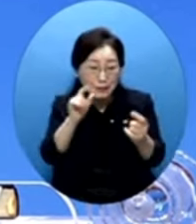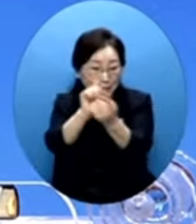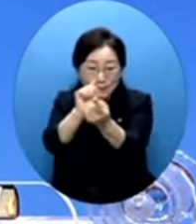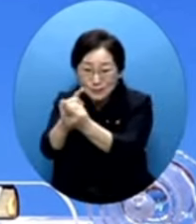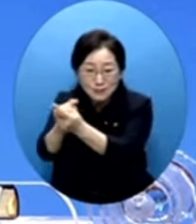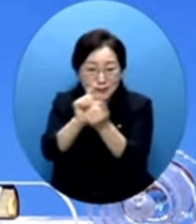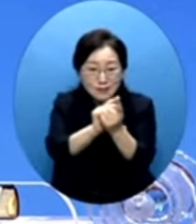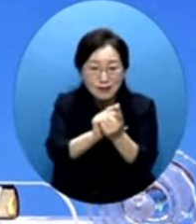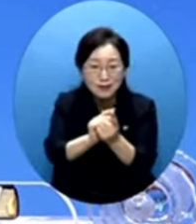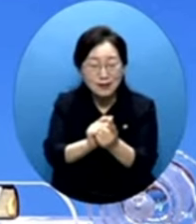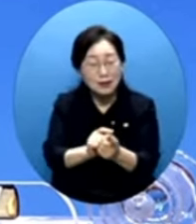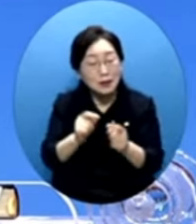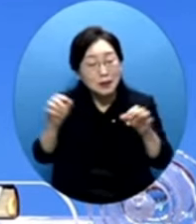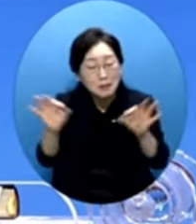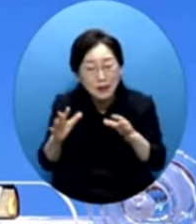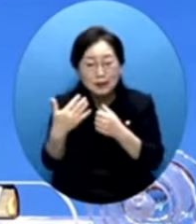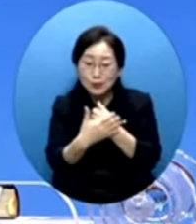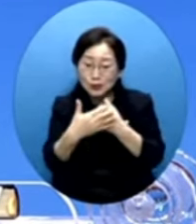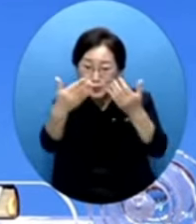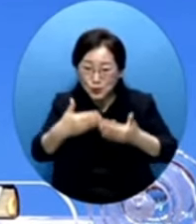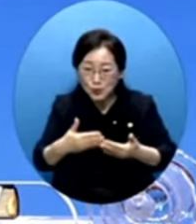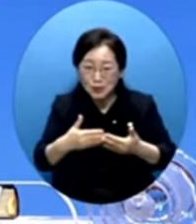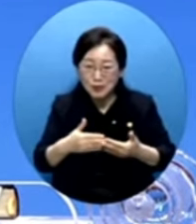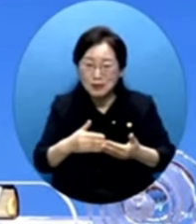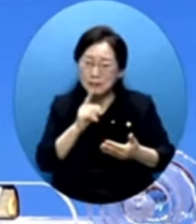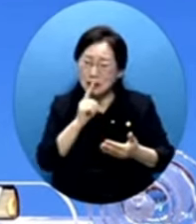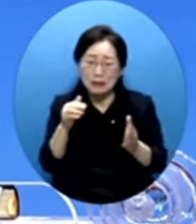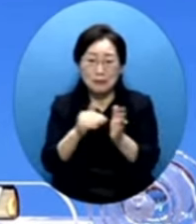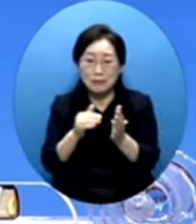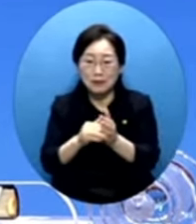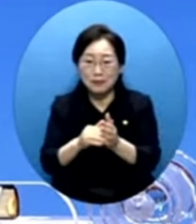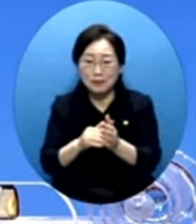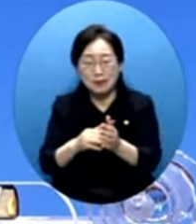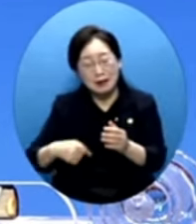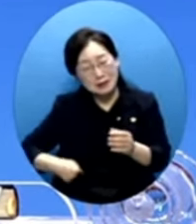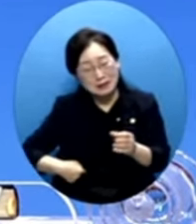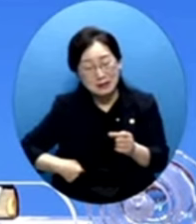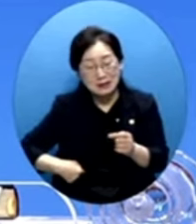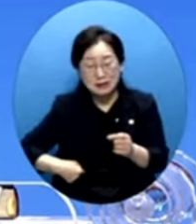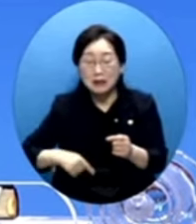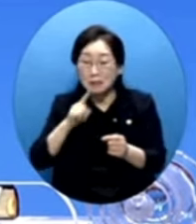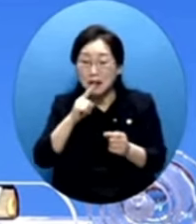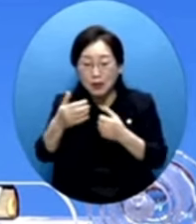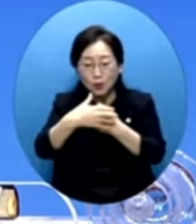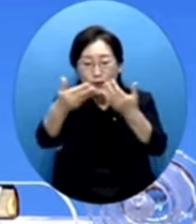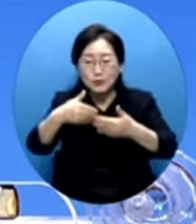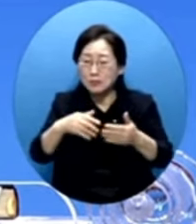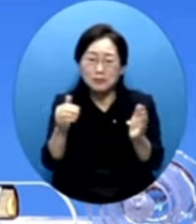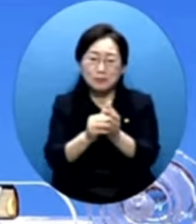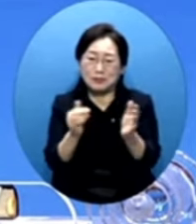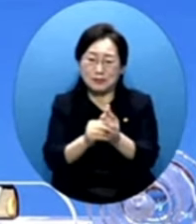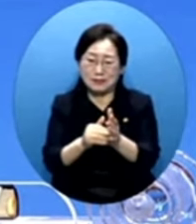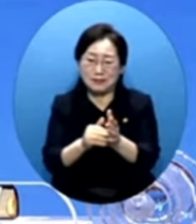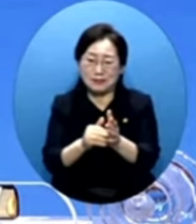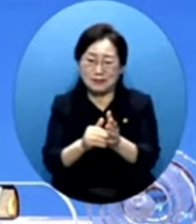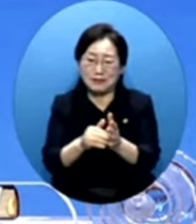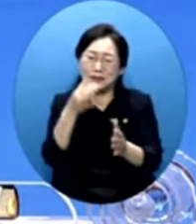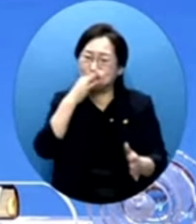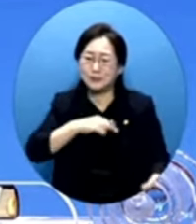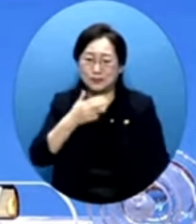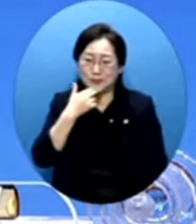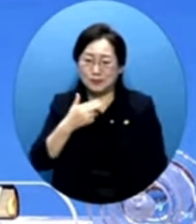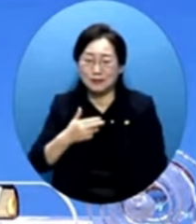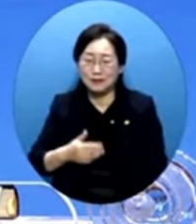잠시 위로의 말씀을 우리에게 해줄 수 있을지 모릅니다 동적의 말을 해줄 수 있을지 모릅니다 그러나 그때뿐이고